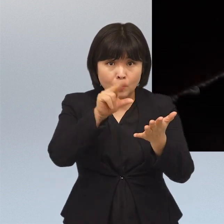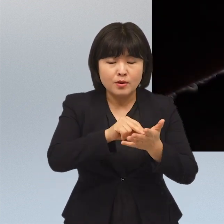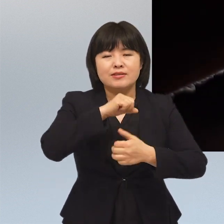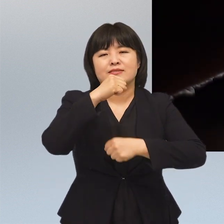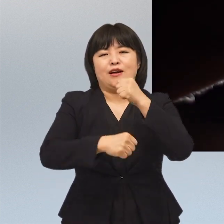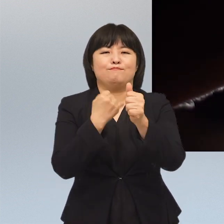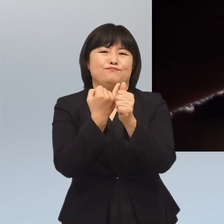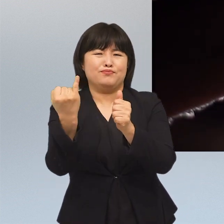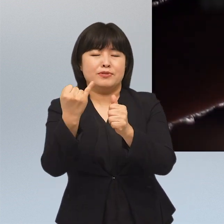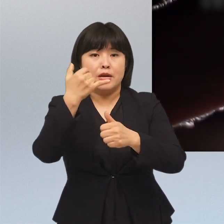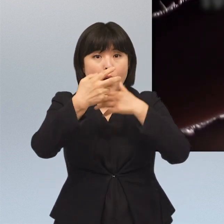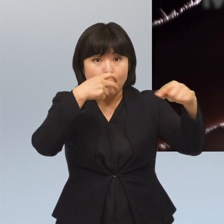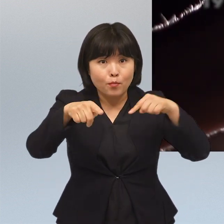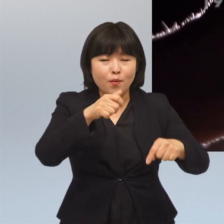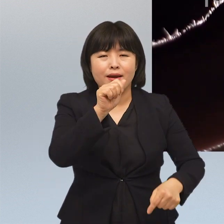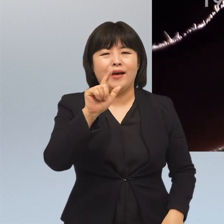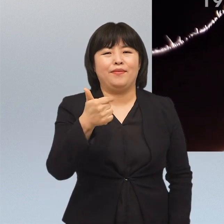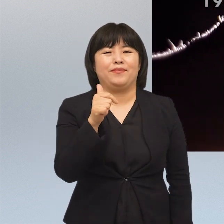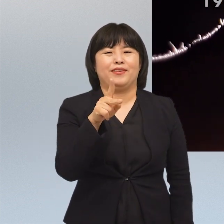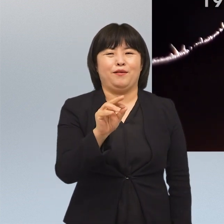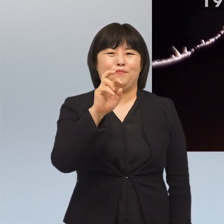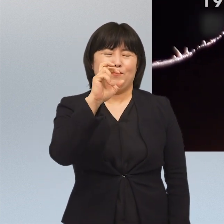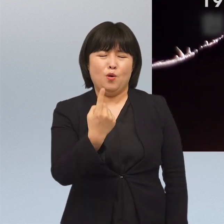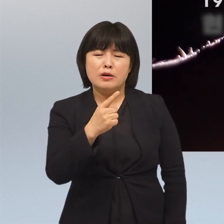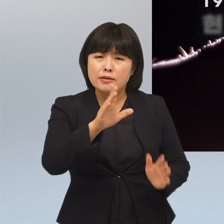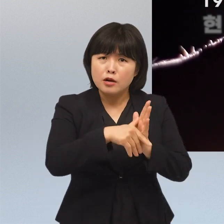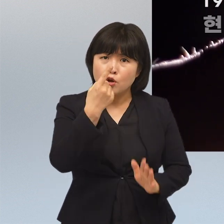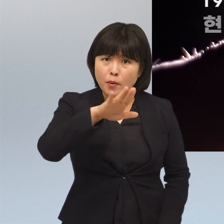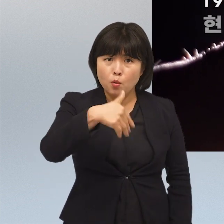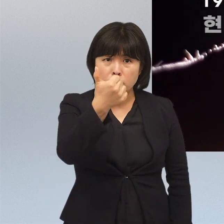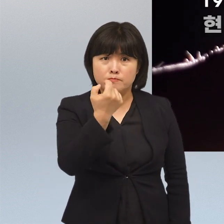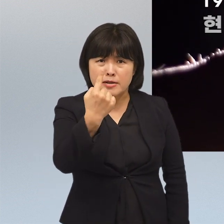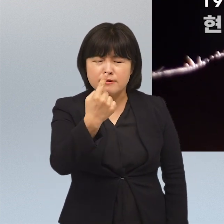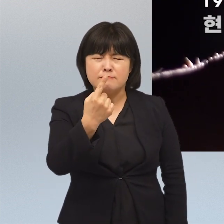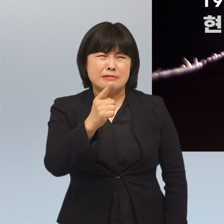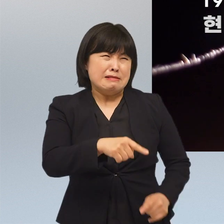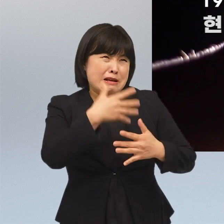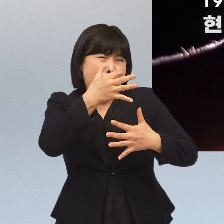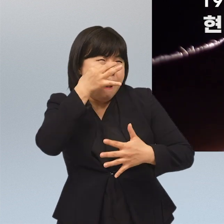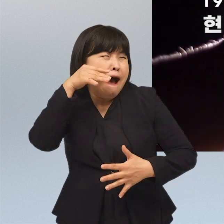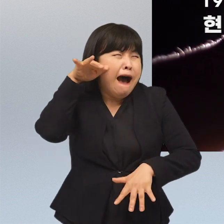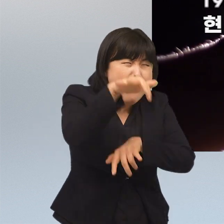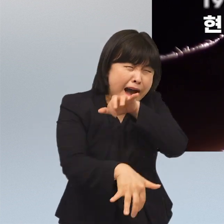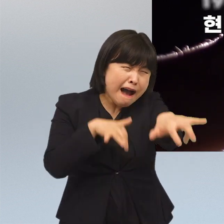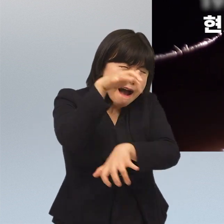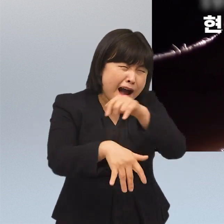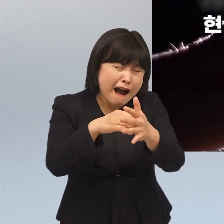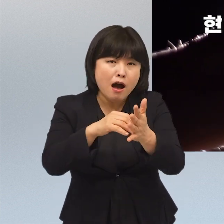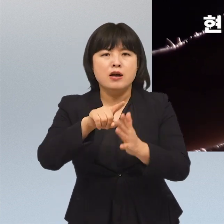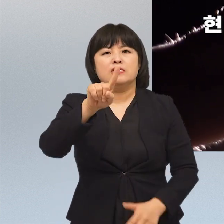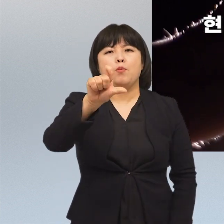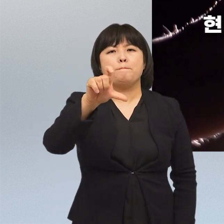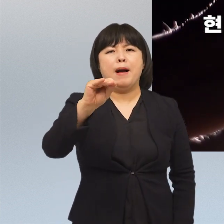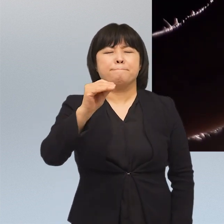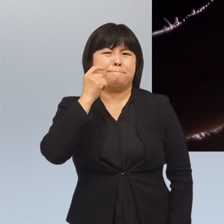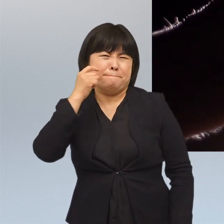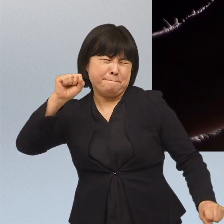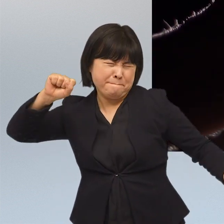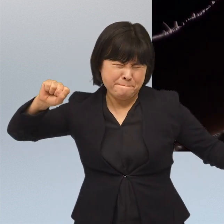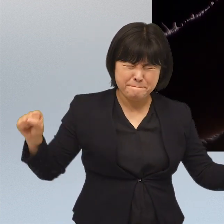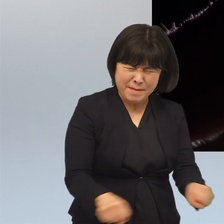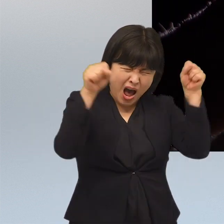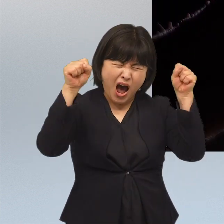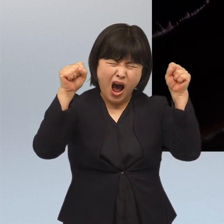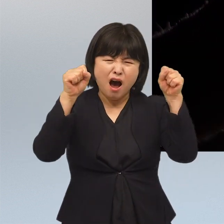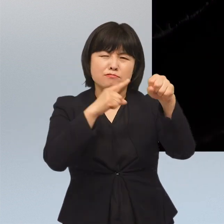그중 한영모 감독의 자유부인은 1956년 당시 15만 명이라는 엄청난 흥행을 기록한 한국 영화